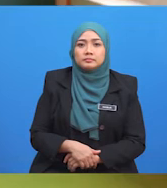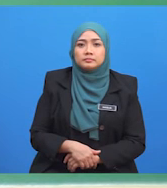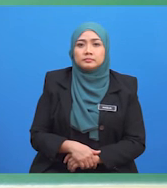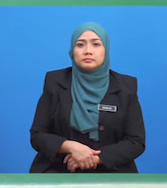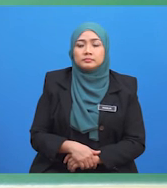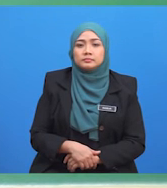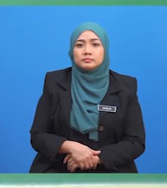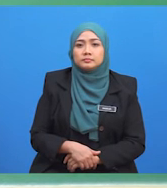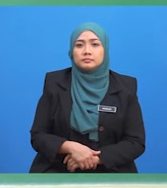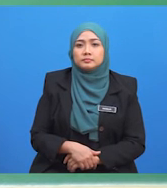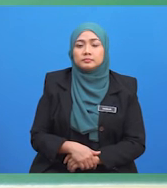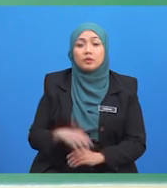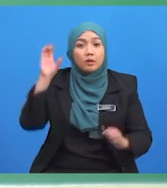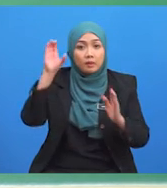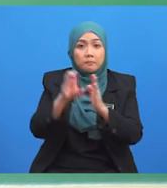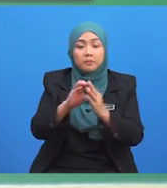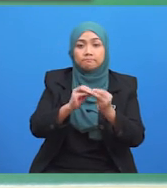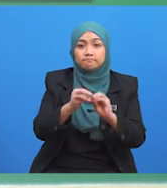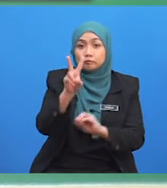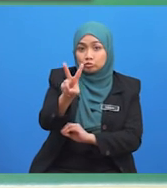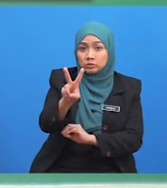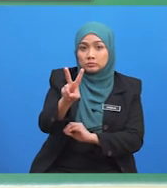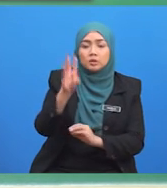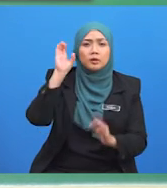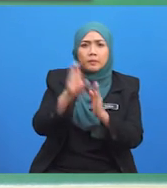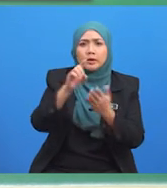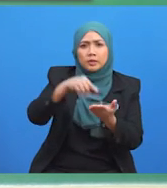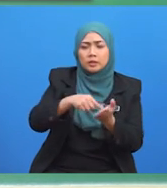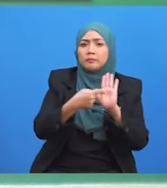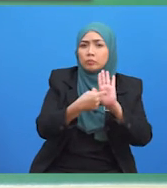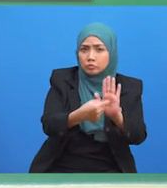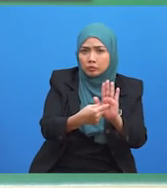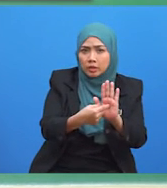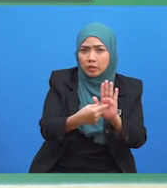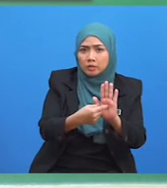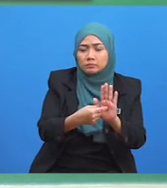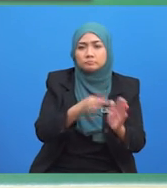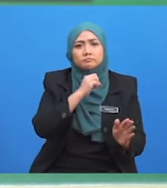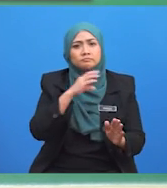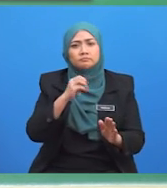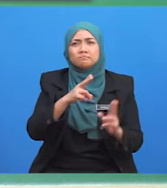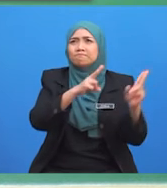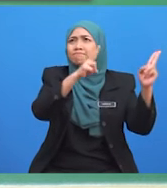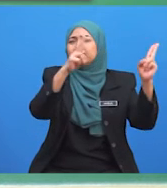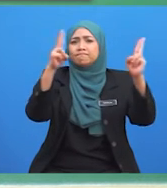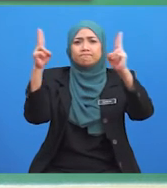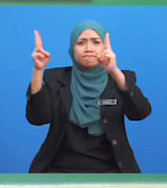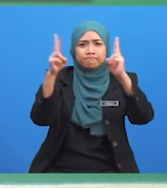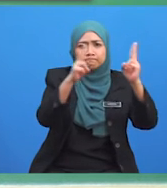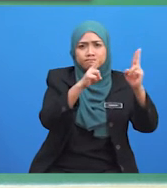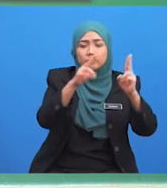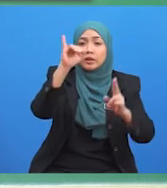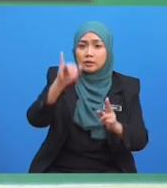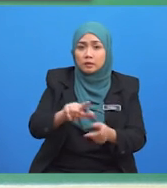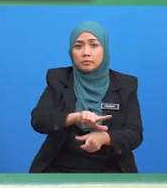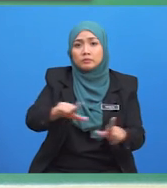kedua berdasarkan gambar ini. Gambar ini menunjukkan pencemaran udara yang